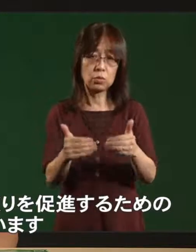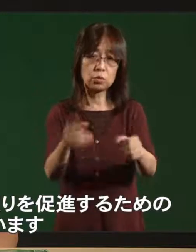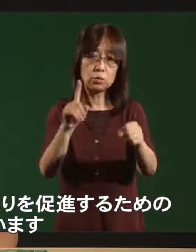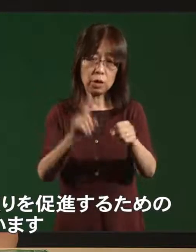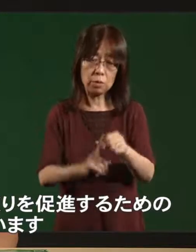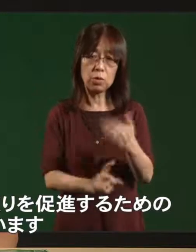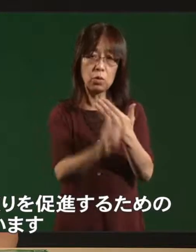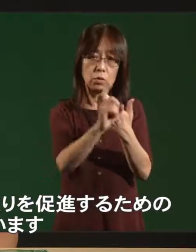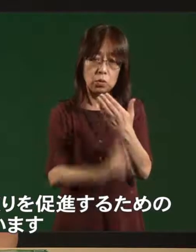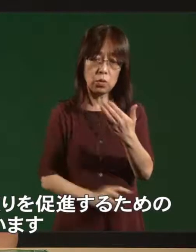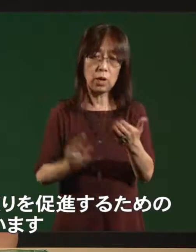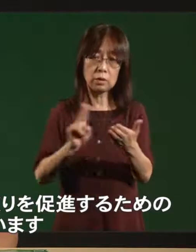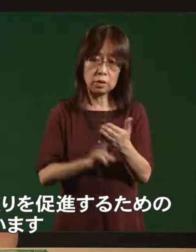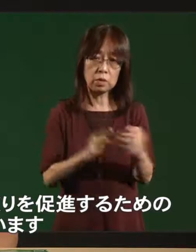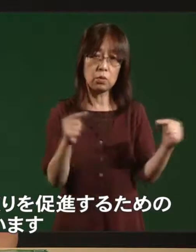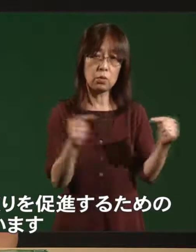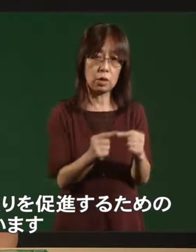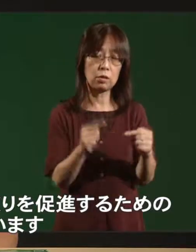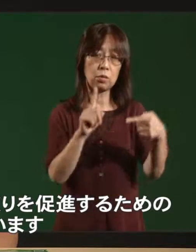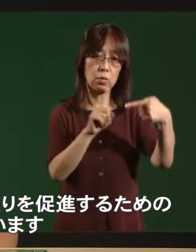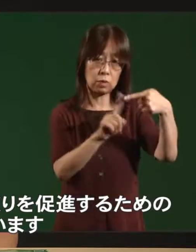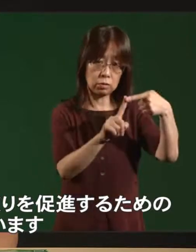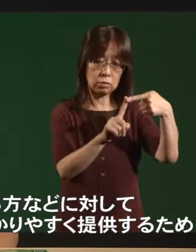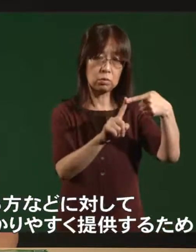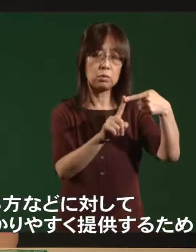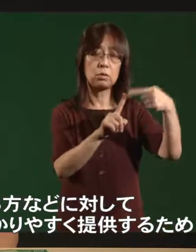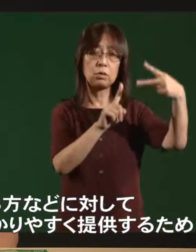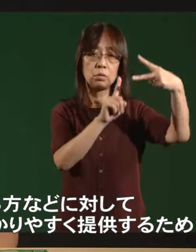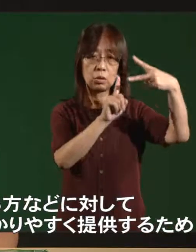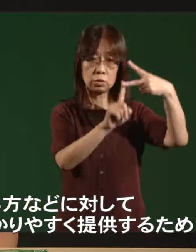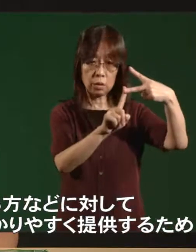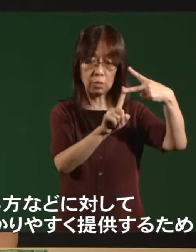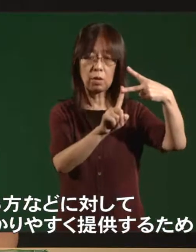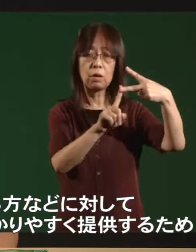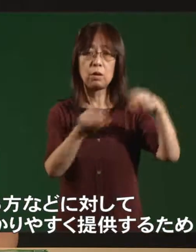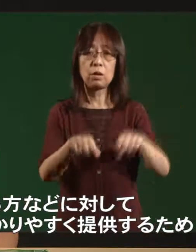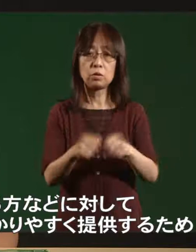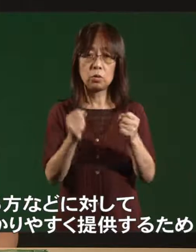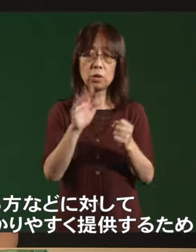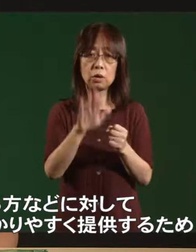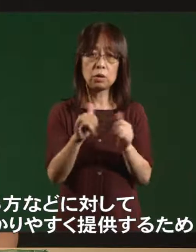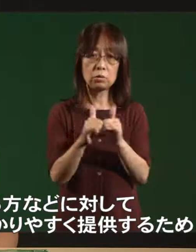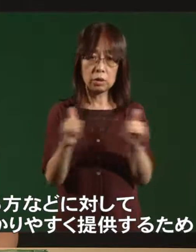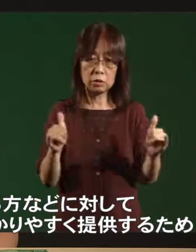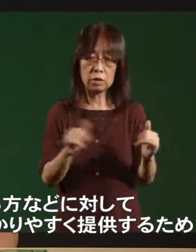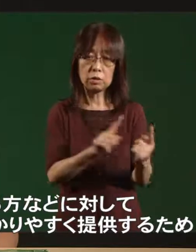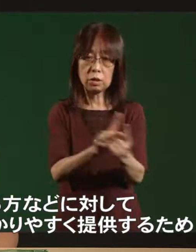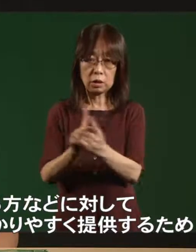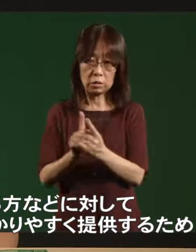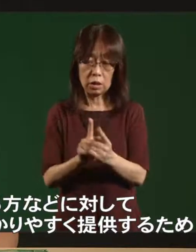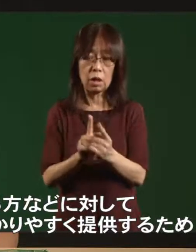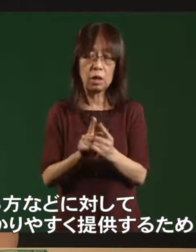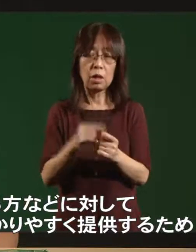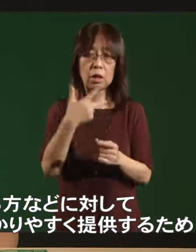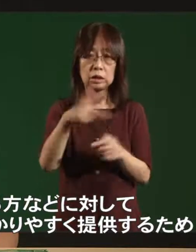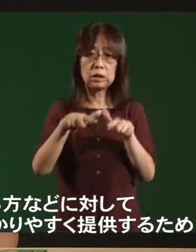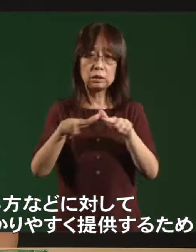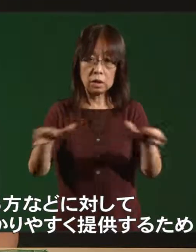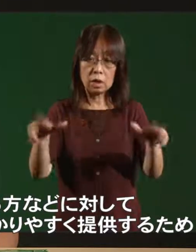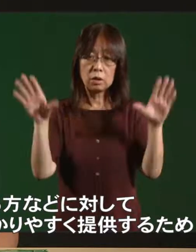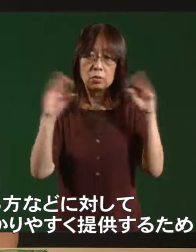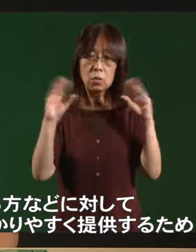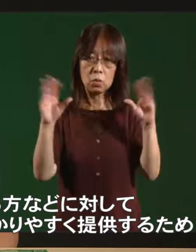条例制定を検討しています二つ目は障害のある角などに対して性などの